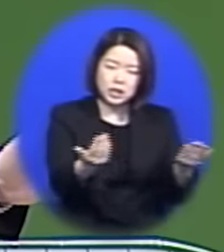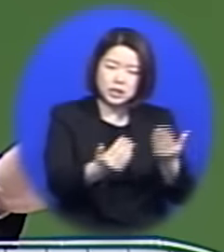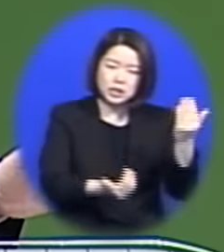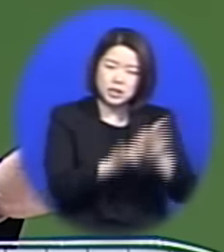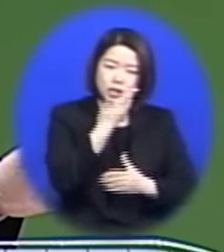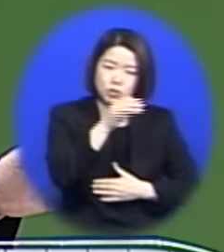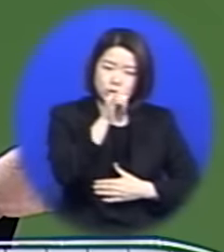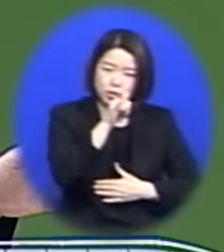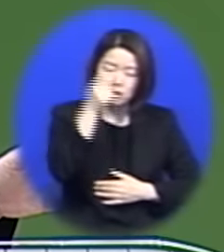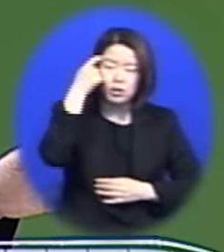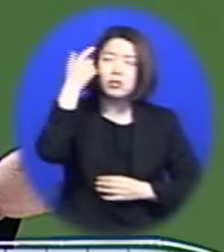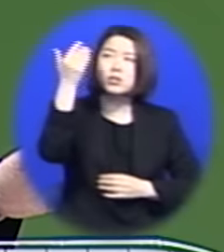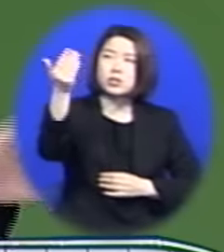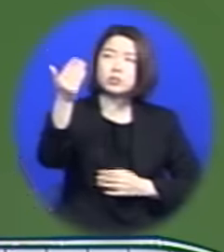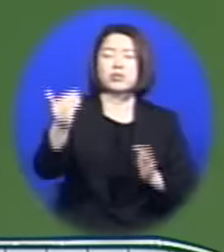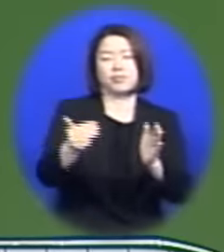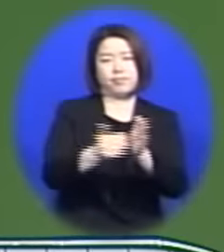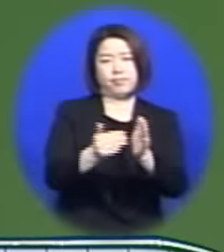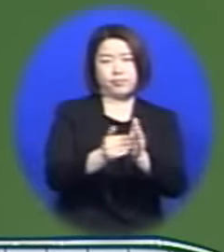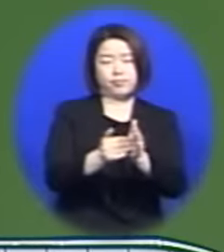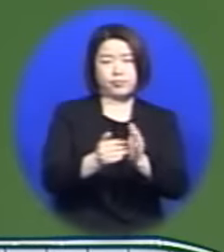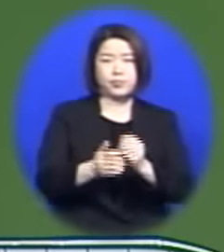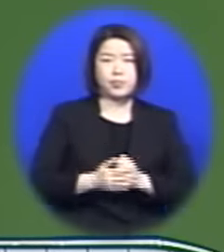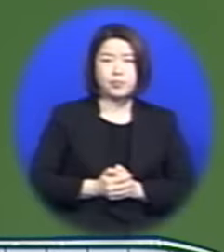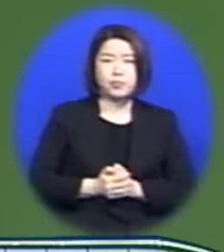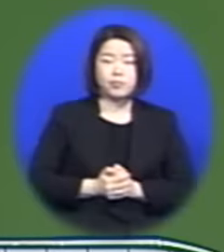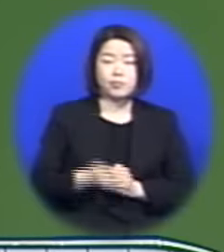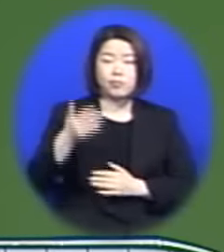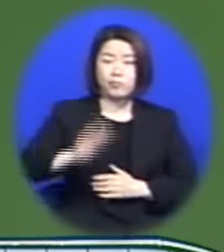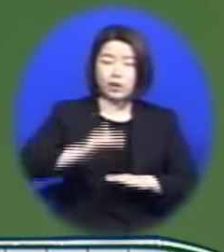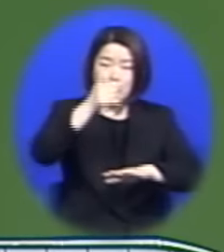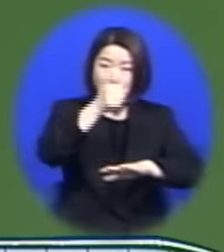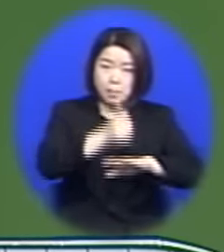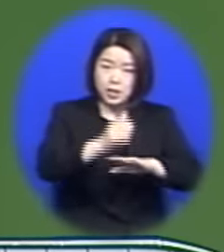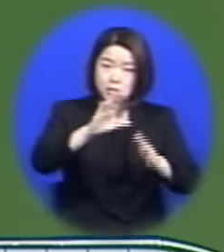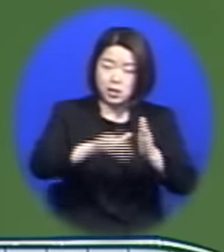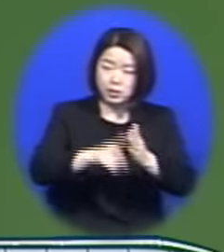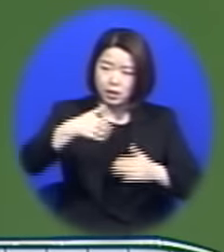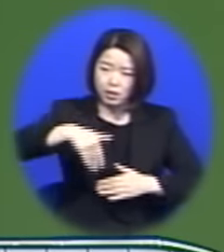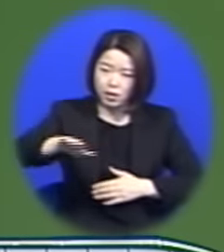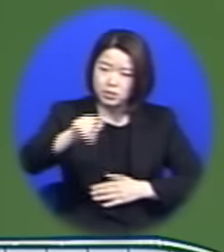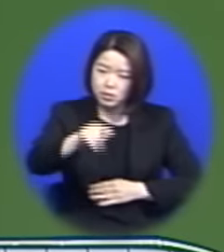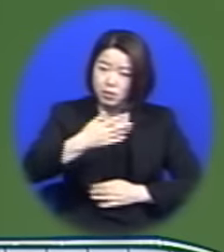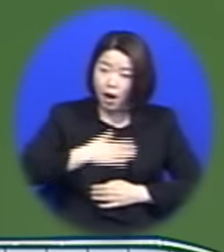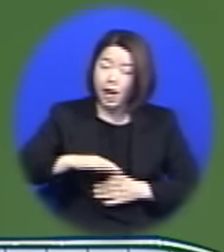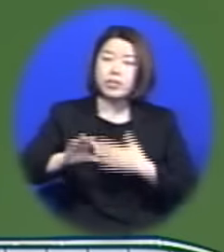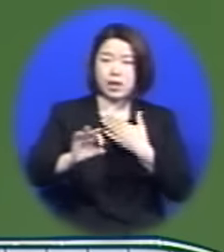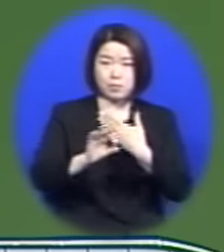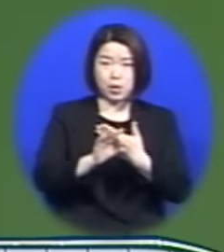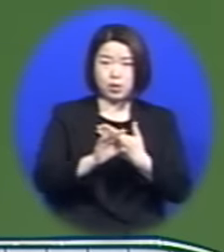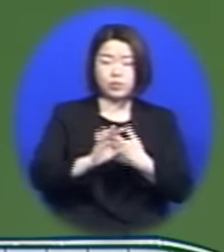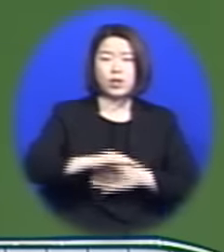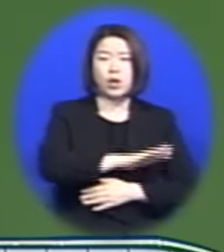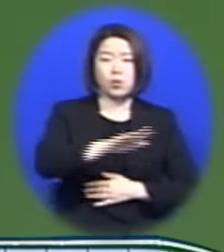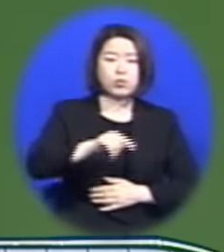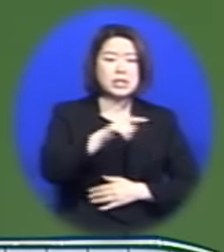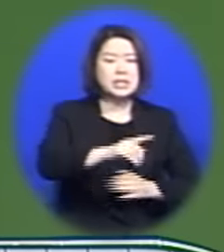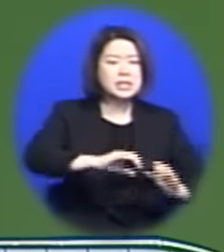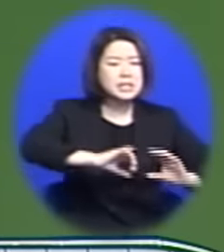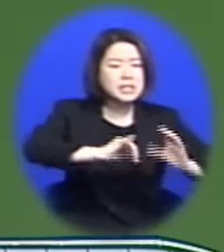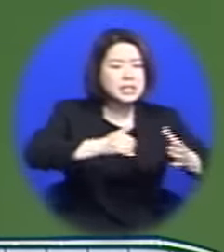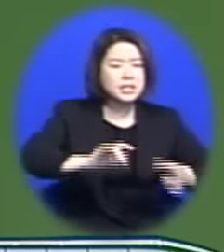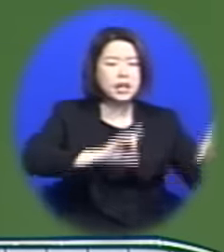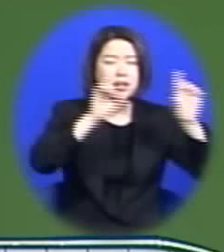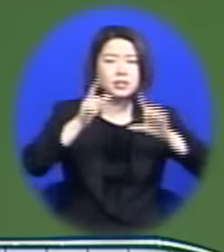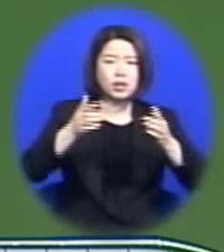없어지게 됩니다 그러나 마지막 때에 가서야 그걸 안다면 우리는이 세상 사는 동안에